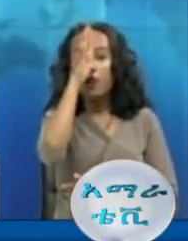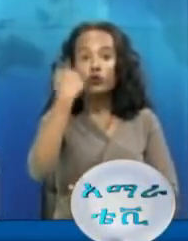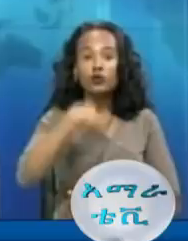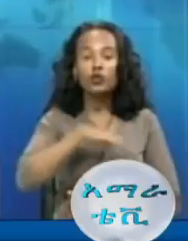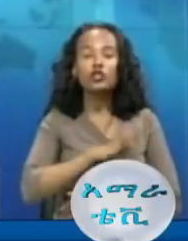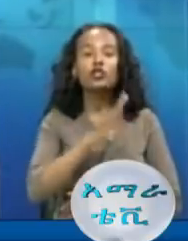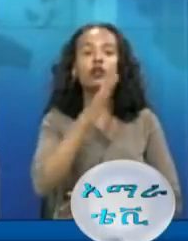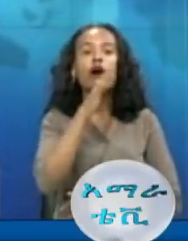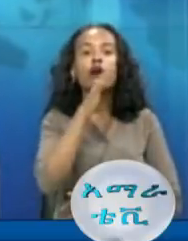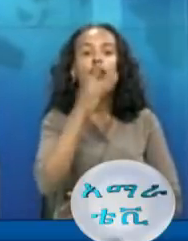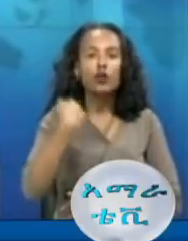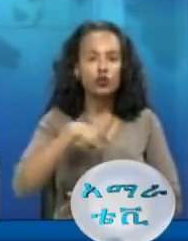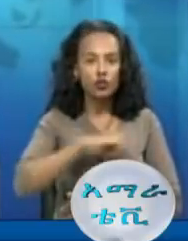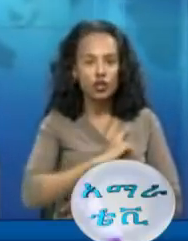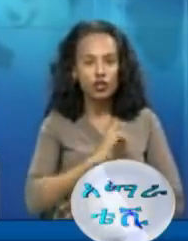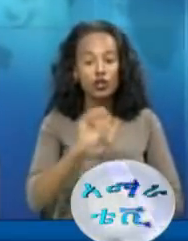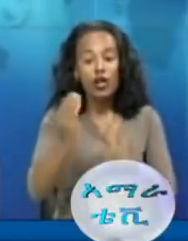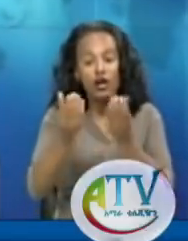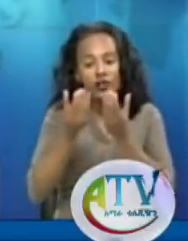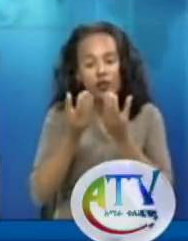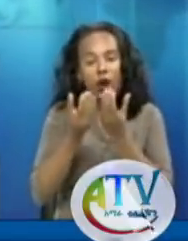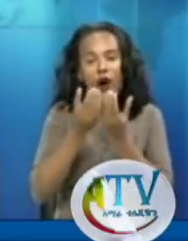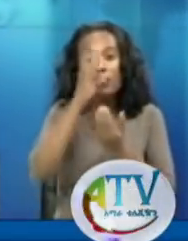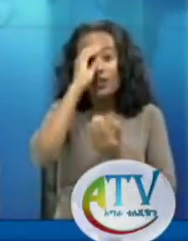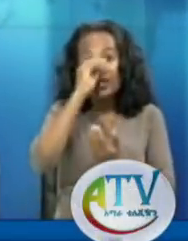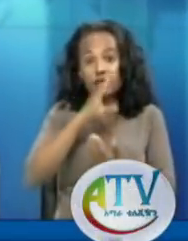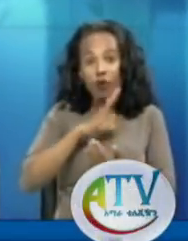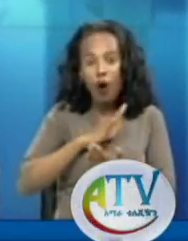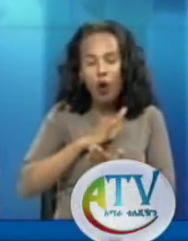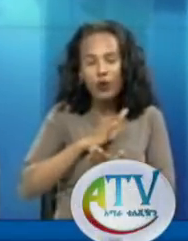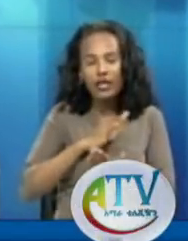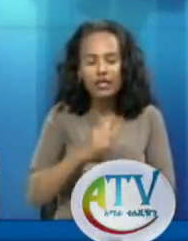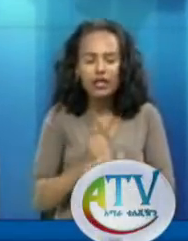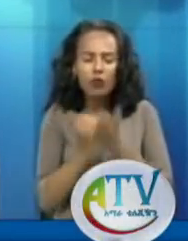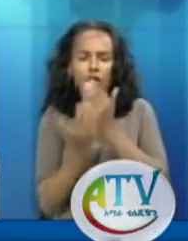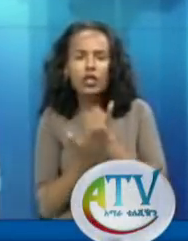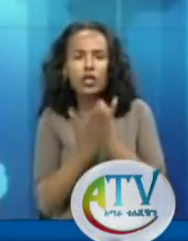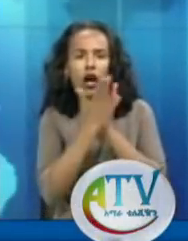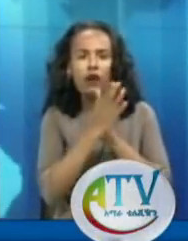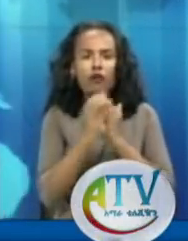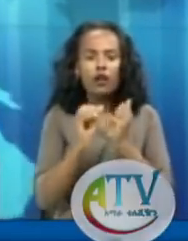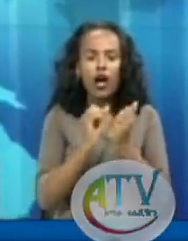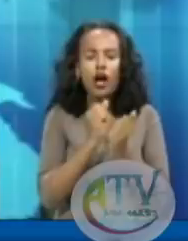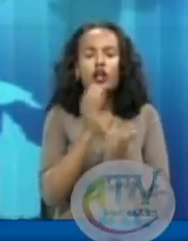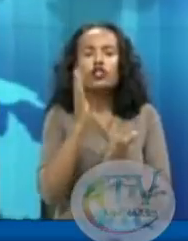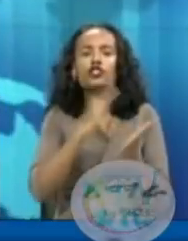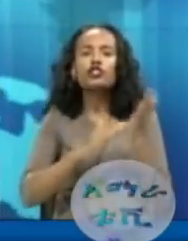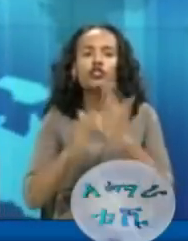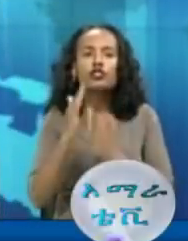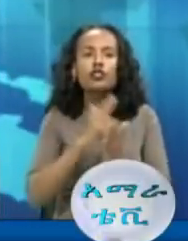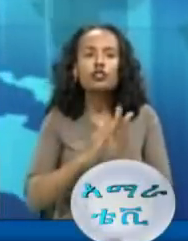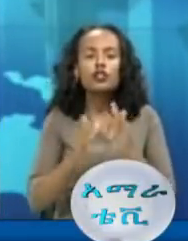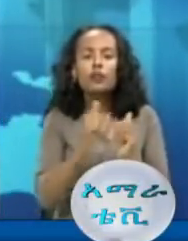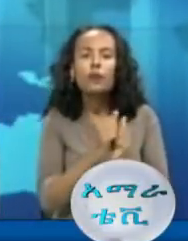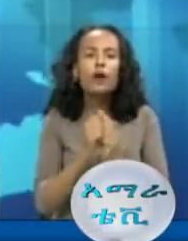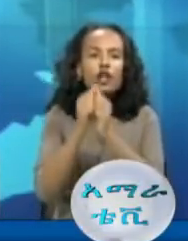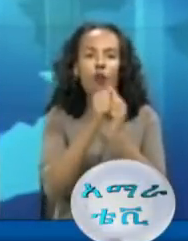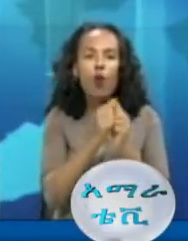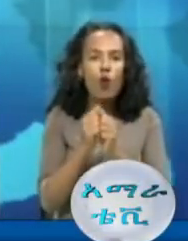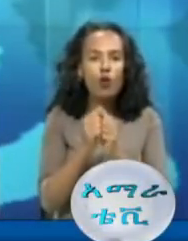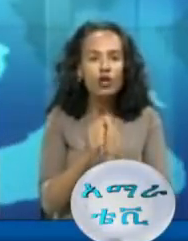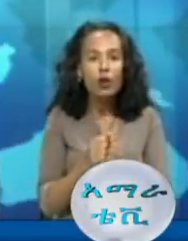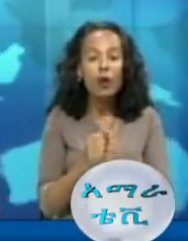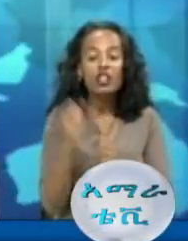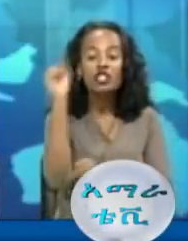አባቶቻችንና እናቶቻችን ያስተማሩን የሰብአዊነት የመደጋገፍና ችግር በደቦ